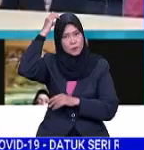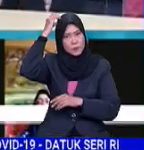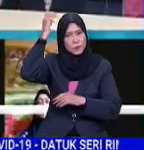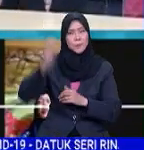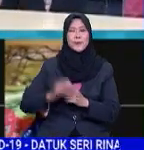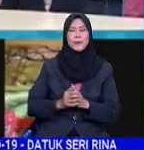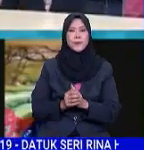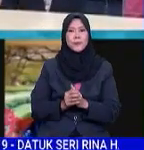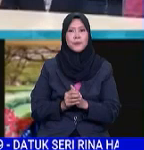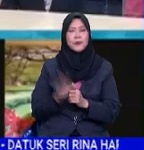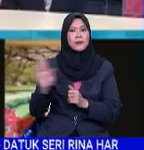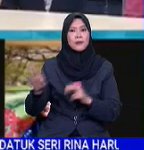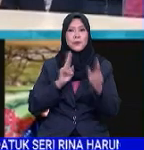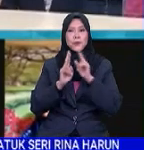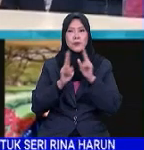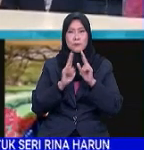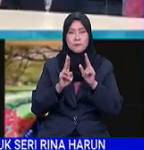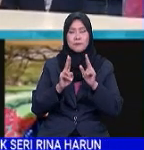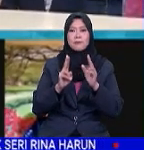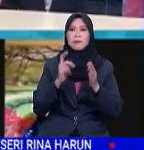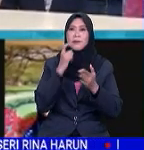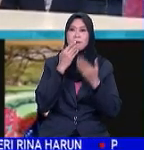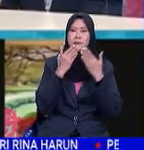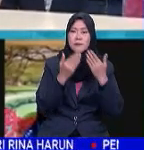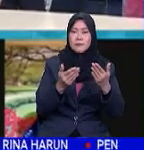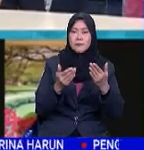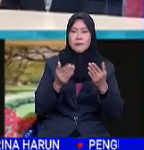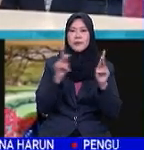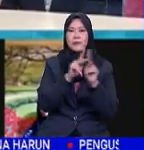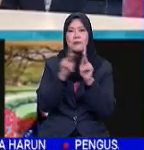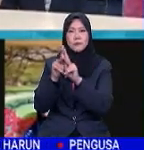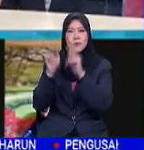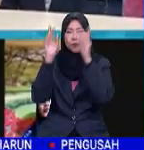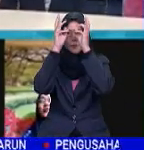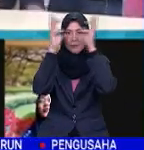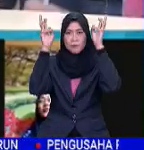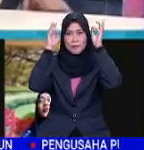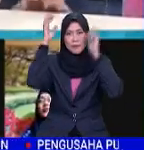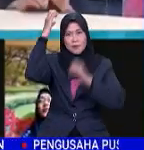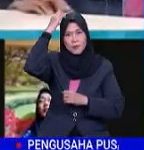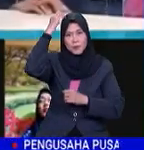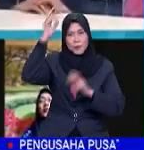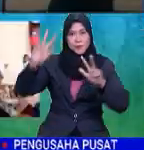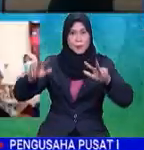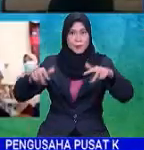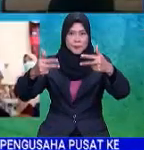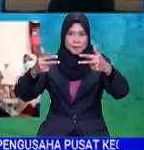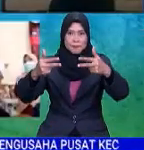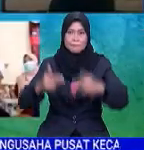Beliau berucap dalam majlis apresiasi kasih kampung orang asli negeri Selangor secara maya.